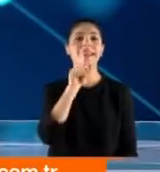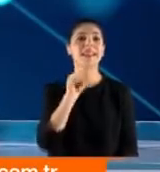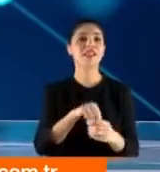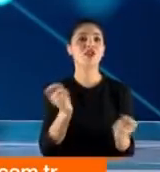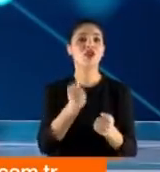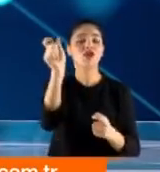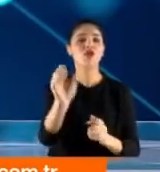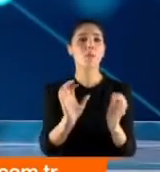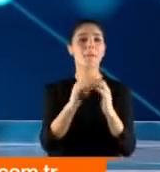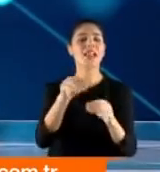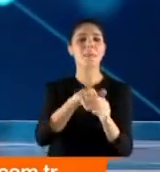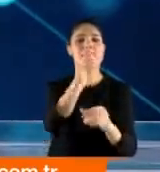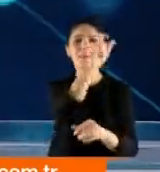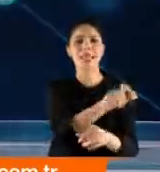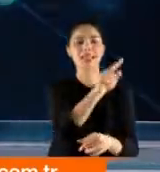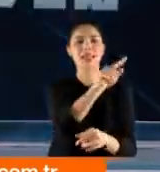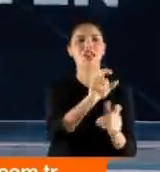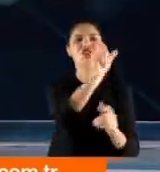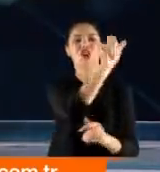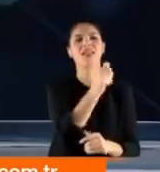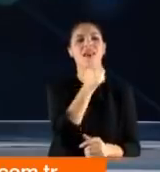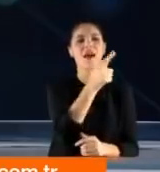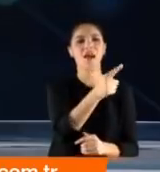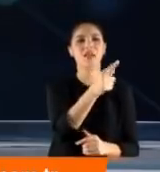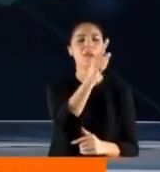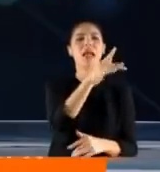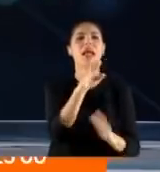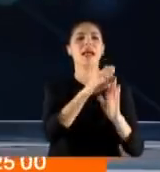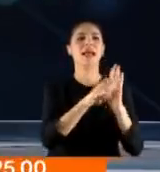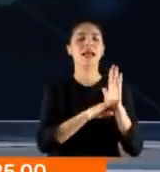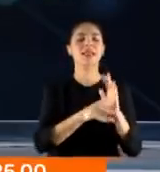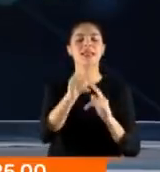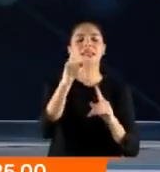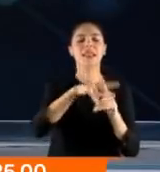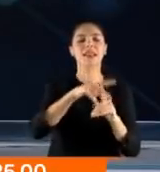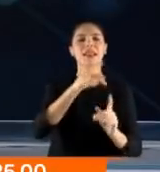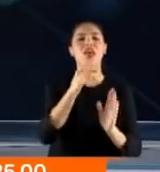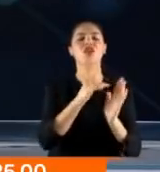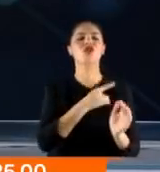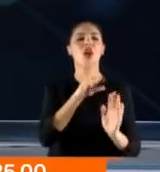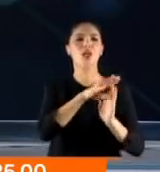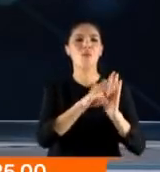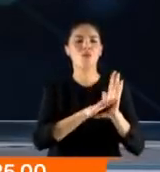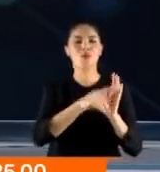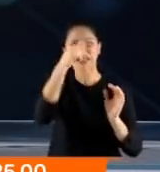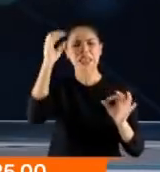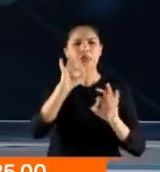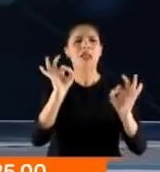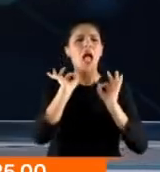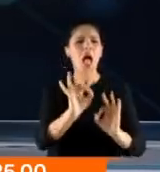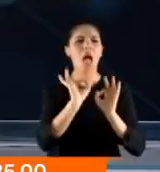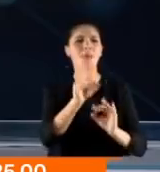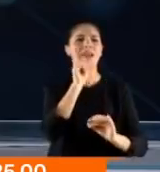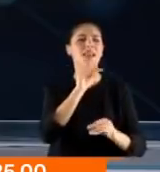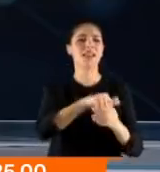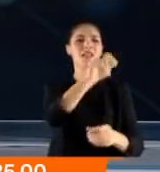İngiltere İşçi Partisi milletvekili Jonathan Ashworth katıldığı canlı yayınlar sırasında yaşadığı talihsizliklerle tanınıyor. İngiliz vekil